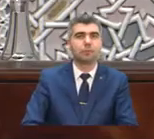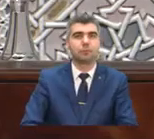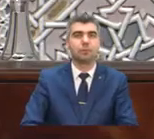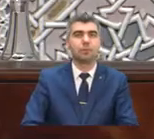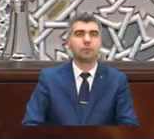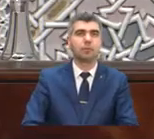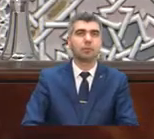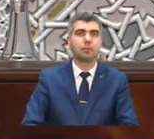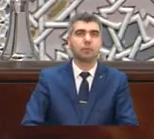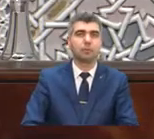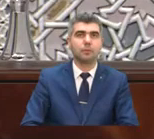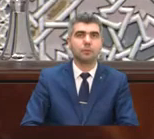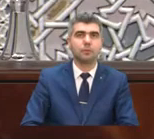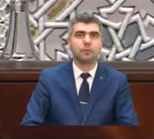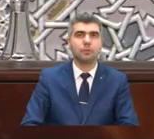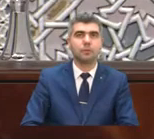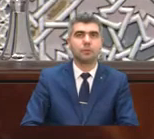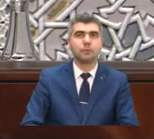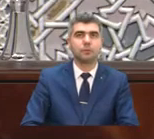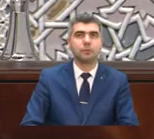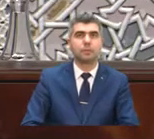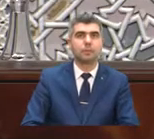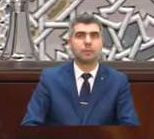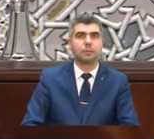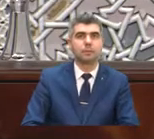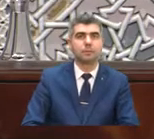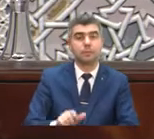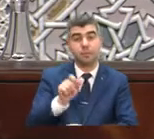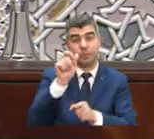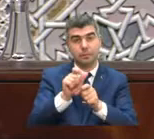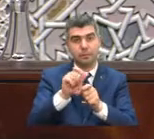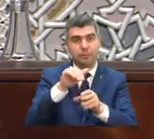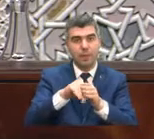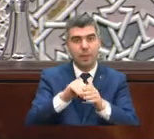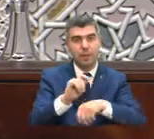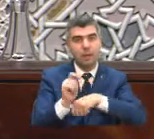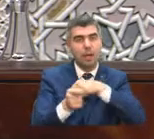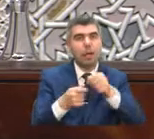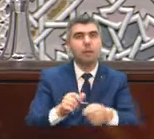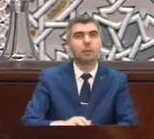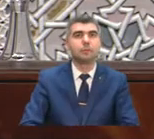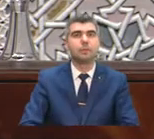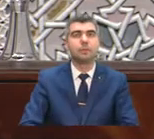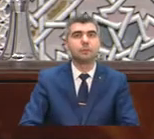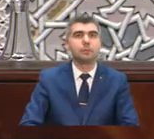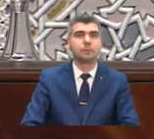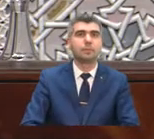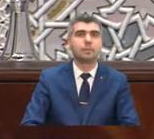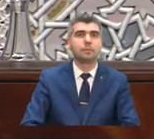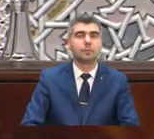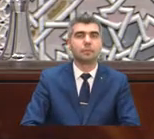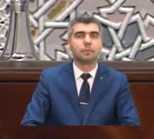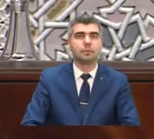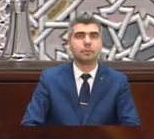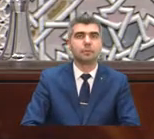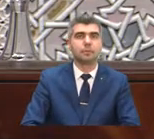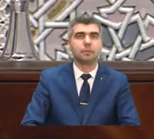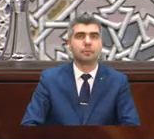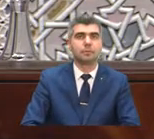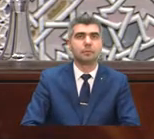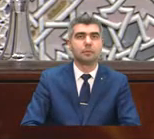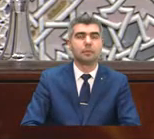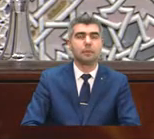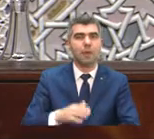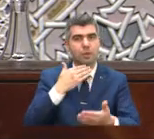شكرا. الكلمة لأحد السادة النواب من الفريق الحركي، آخر متدخل في هذا الموضوع، آخر معقب في هذا الموضوع.